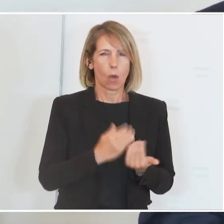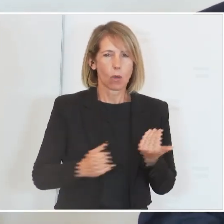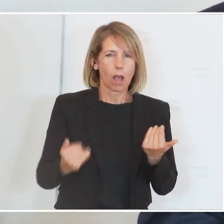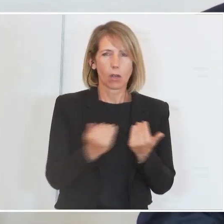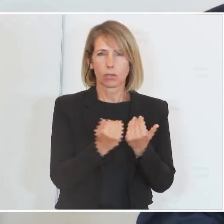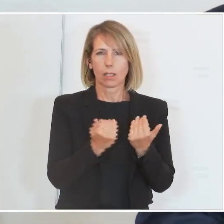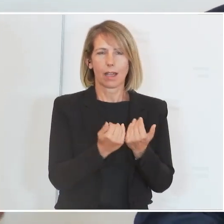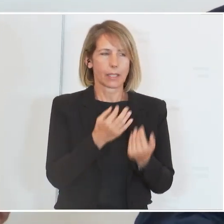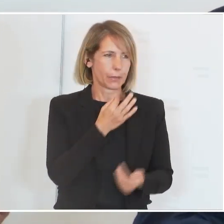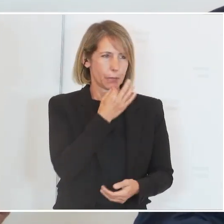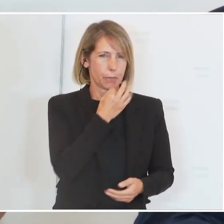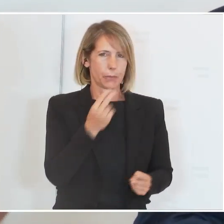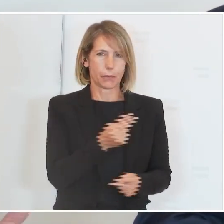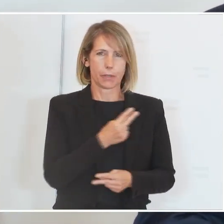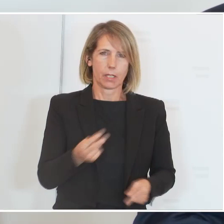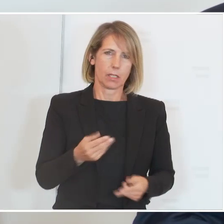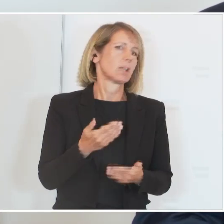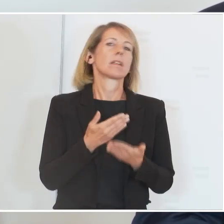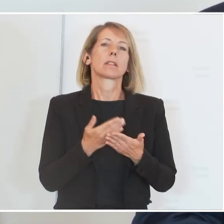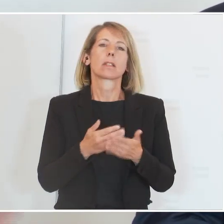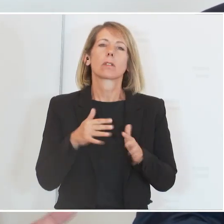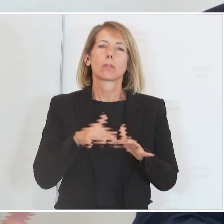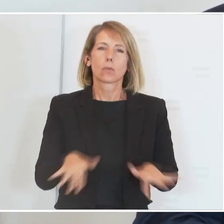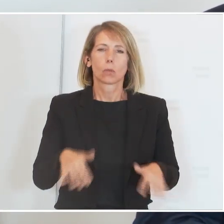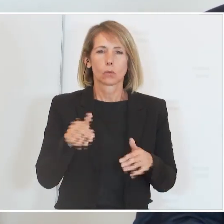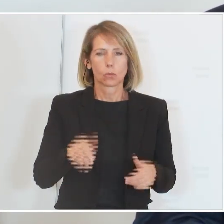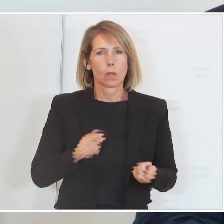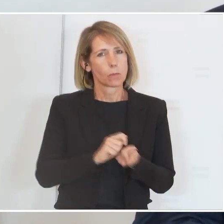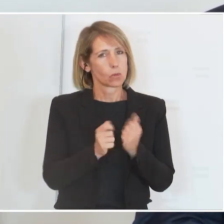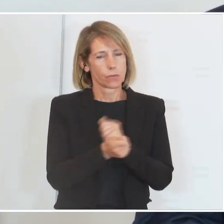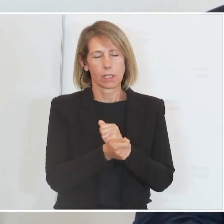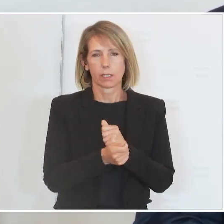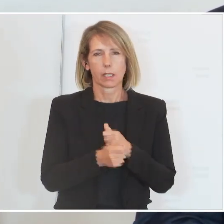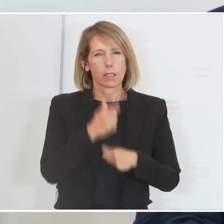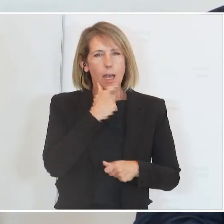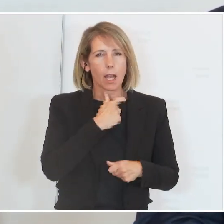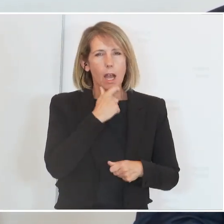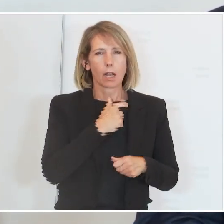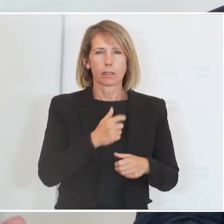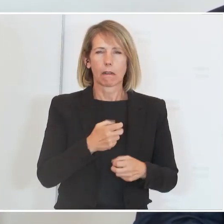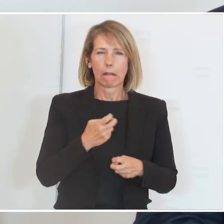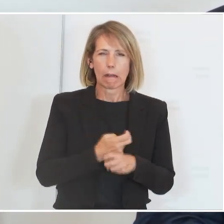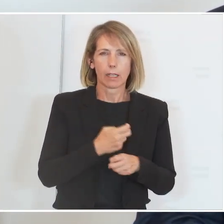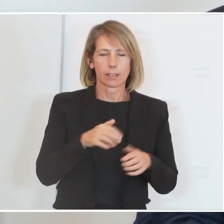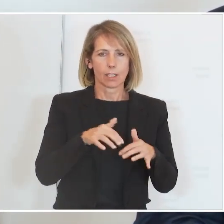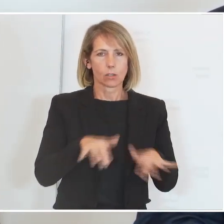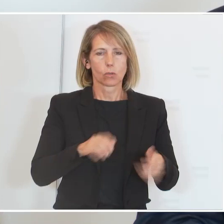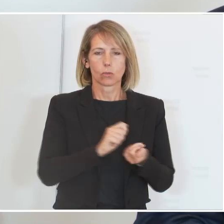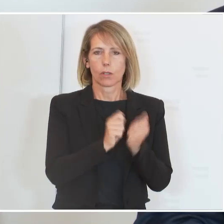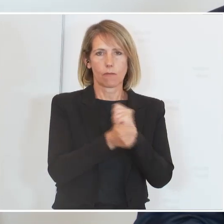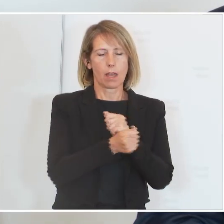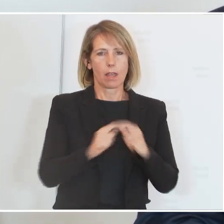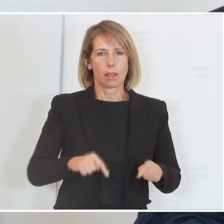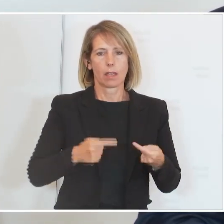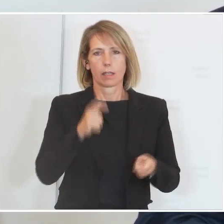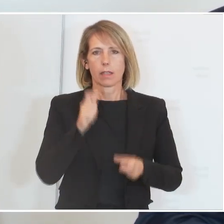jedem klar. Sondern wir müssen Strukturen verändern, festgefahrene Strukturen auch verändern, um den Menschen am Schluss mehr